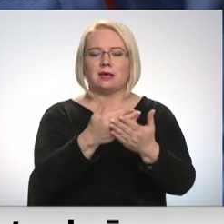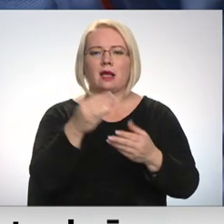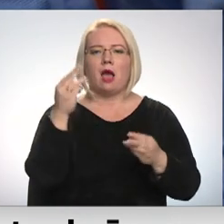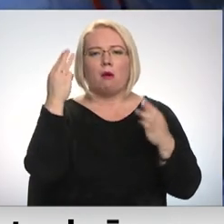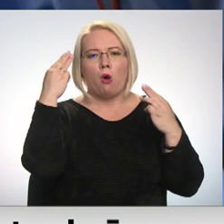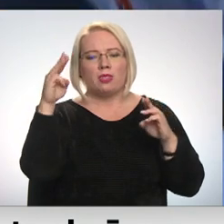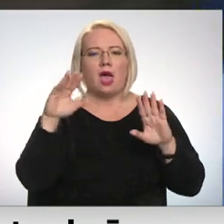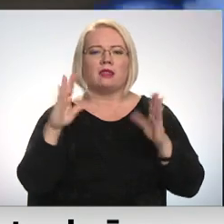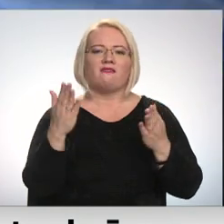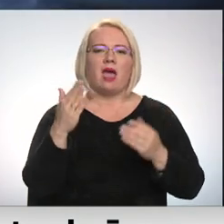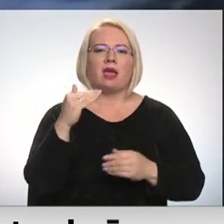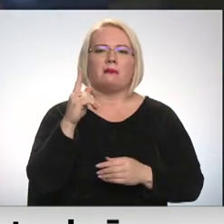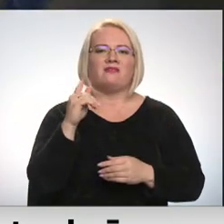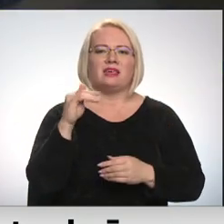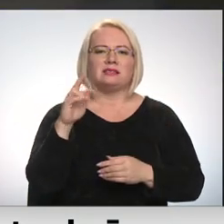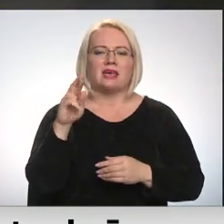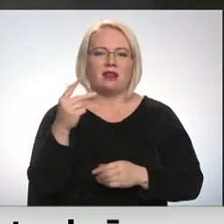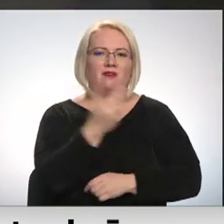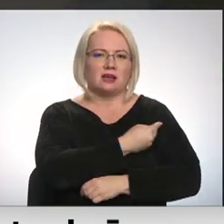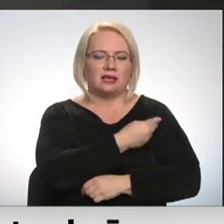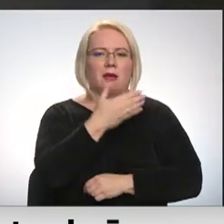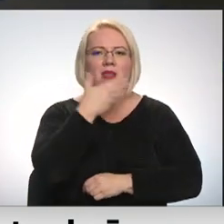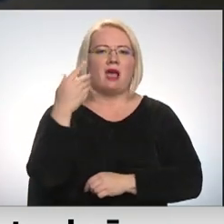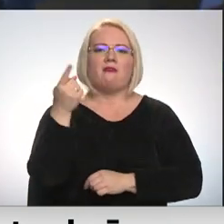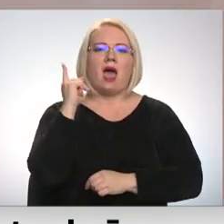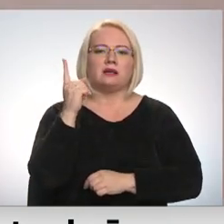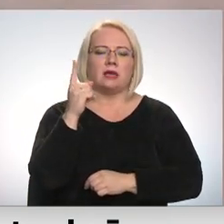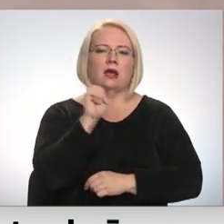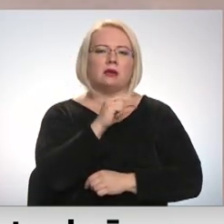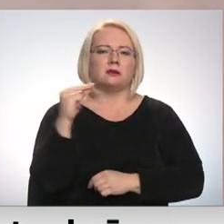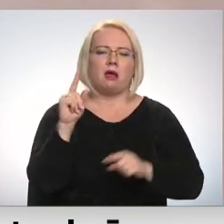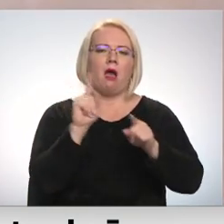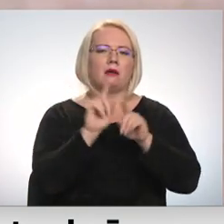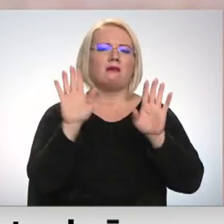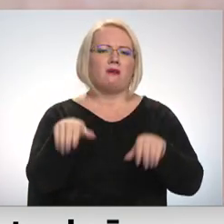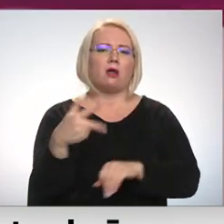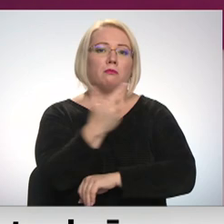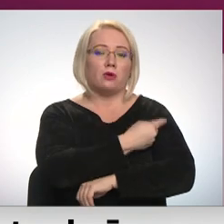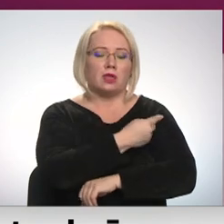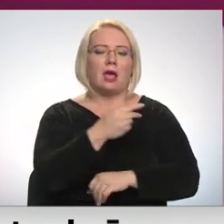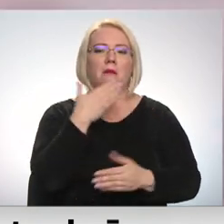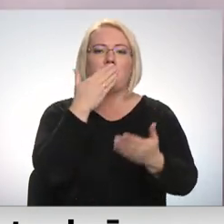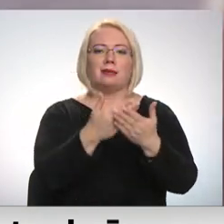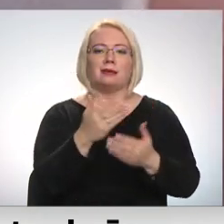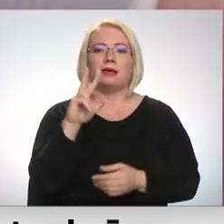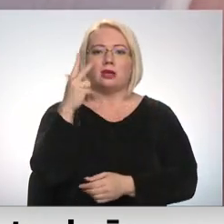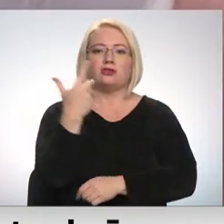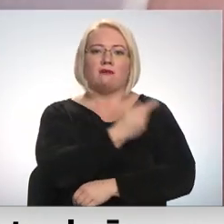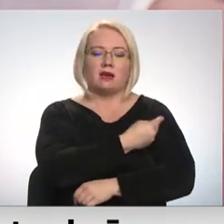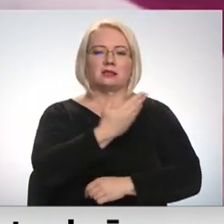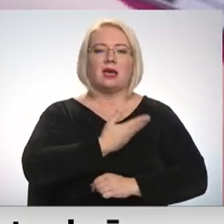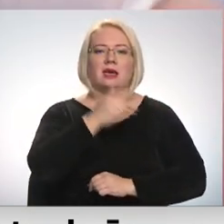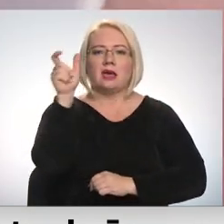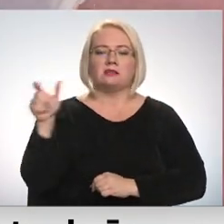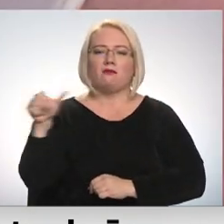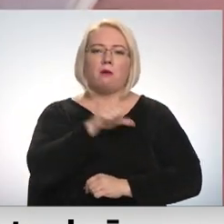Pfizer vakcīnas, bet nav aizliegts potēt AstraZeneca, ja tā vēlas. Pieteikties savai balsta vakcīnai iedzīvotāji aicināti